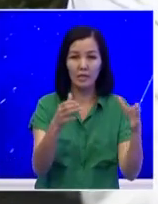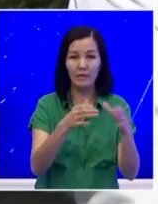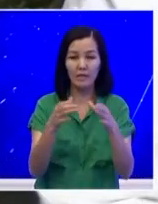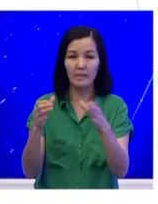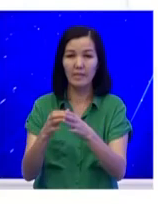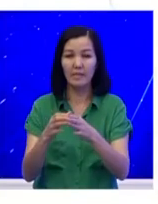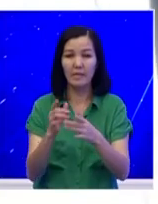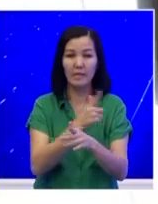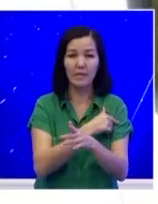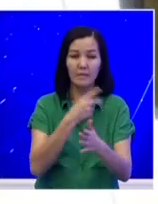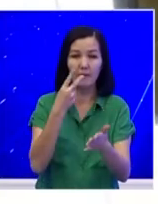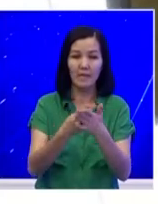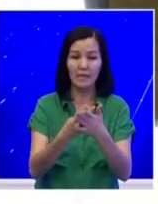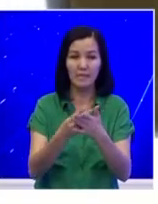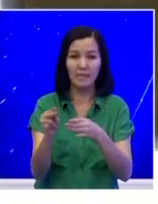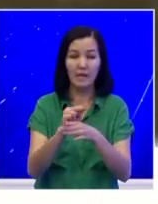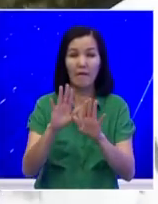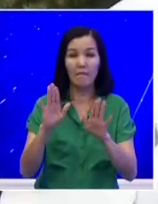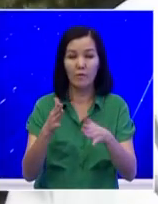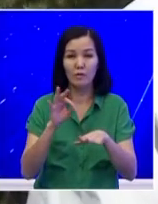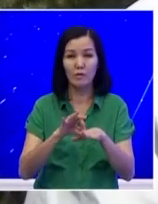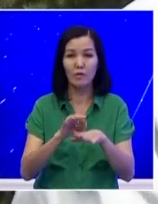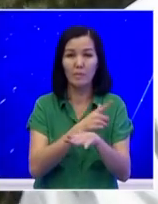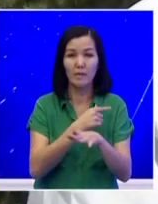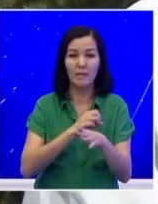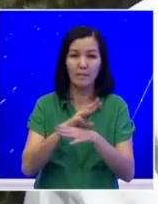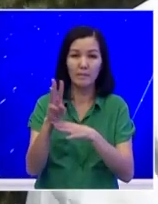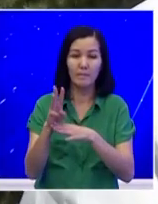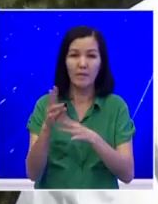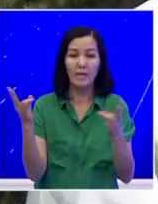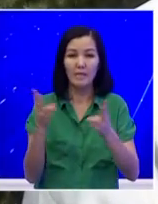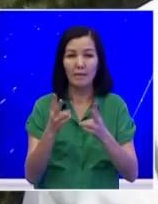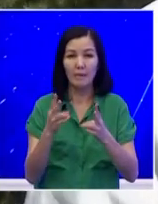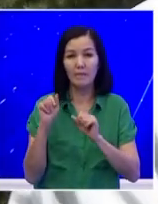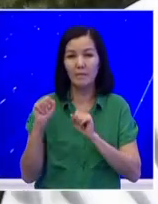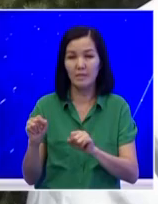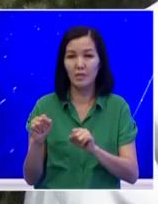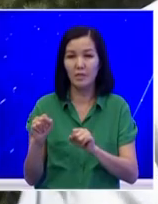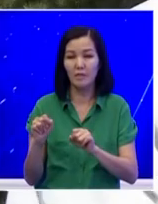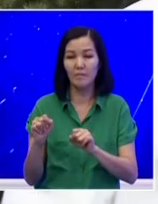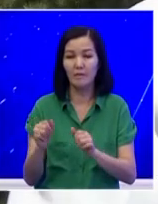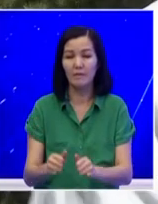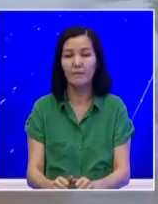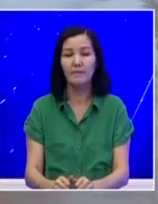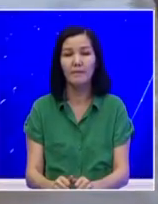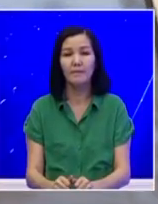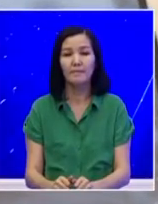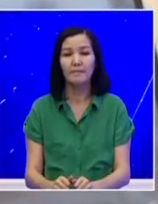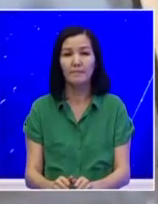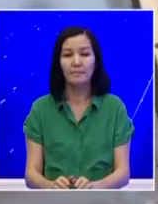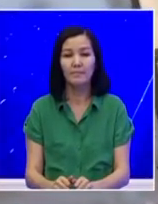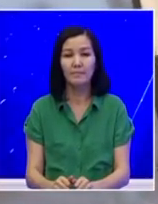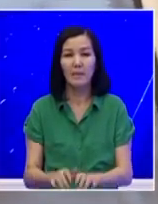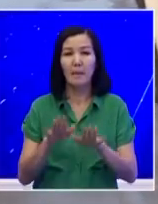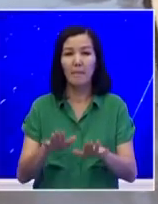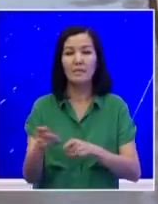и госпитализации пациентов. Медперсонал полностью обеспечен необходимыми средствами защиты и проинструктирован.